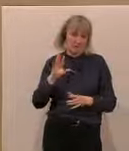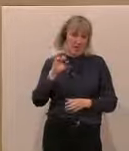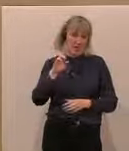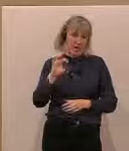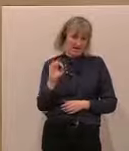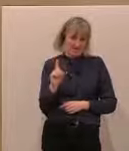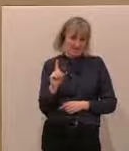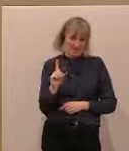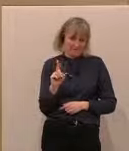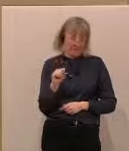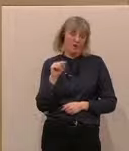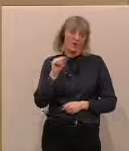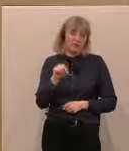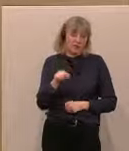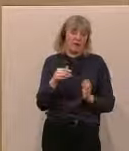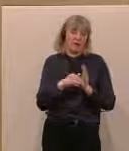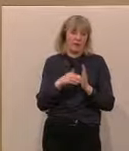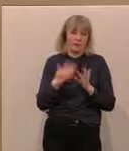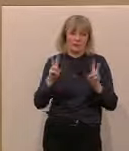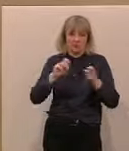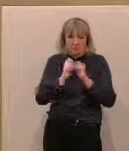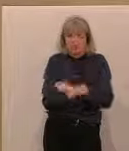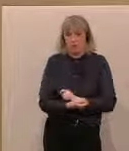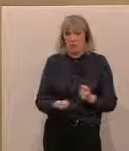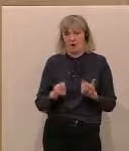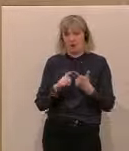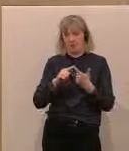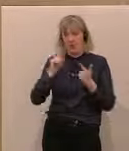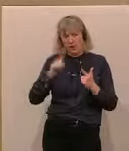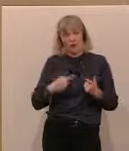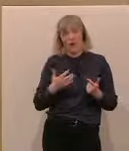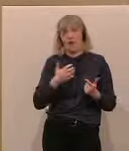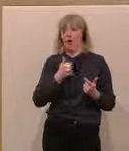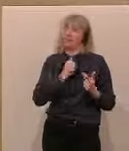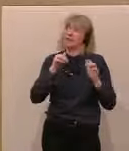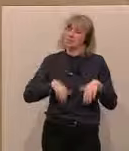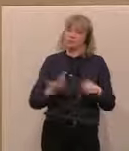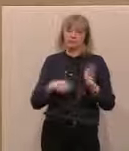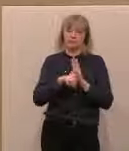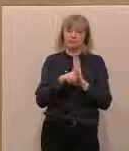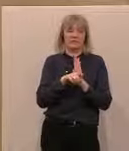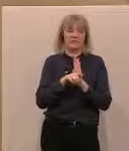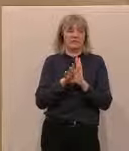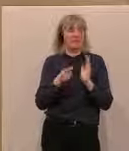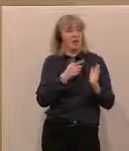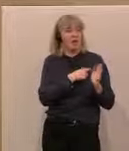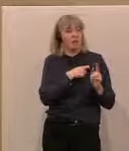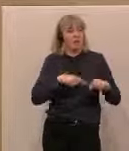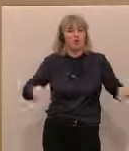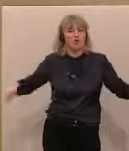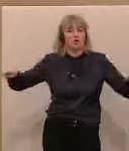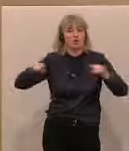dazu brauchen wir mal eine ernsthafte Gremienreform. Dazu muss endlich dieses Prinzip, dass wir da alle parteipolitisch